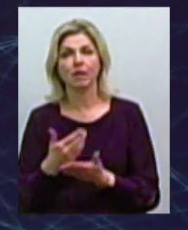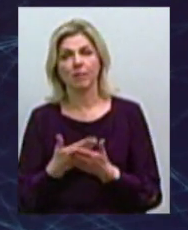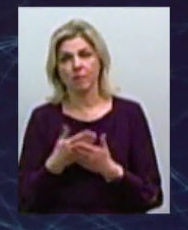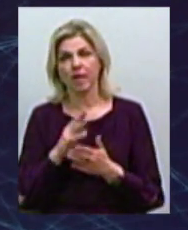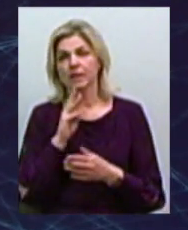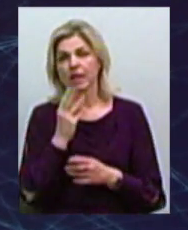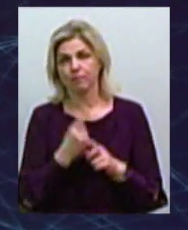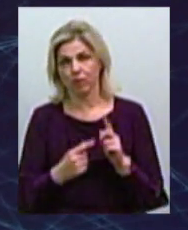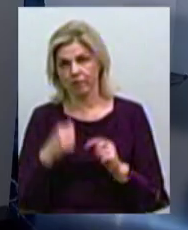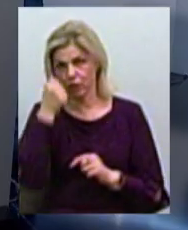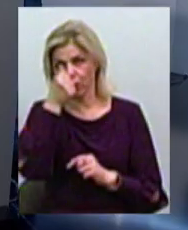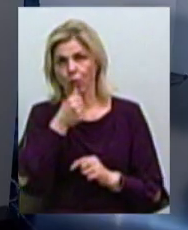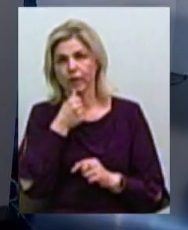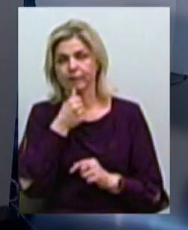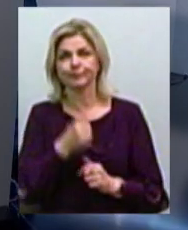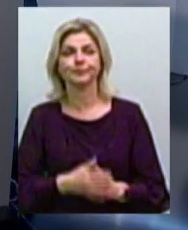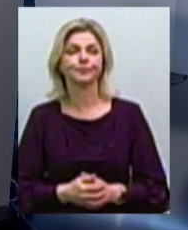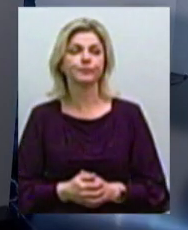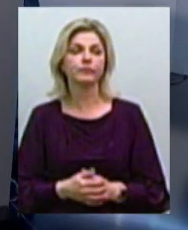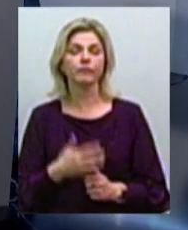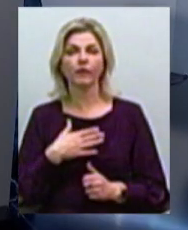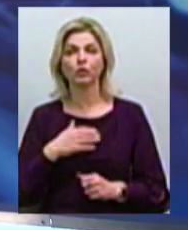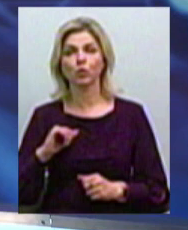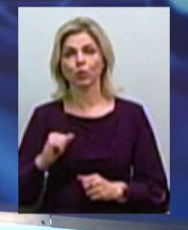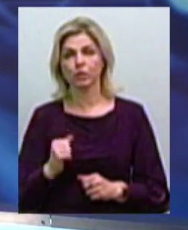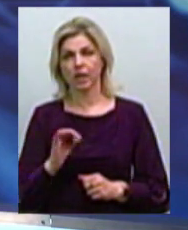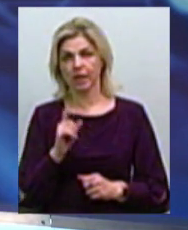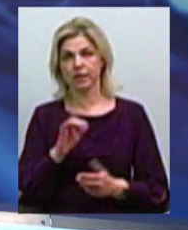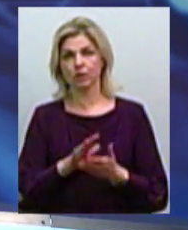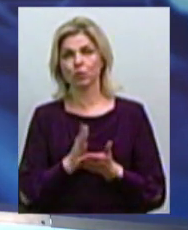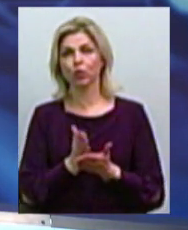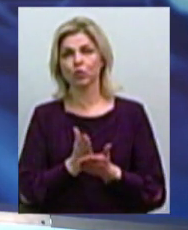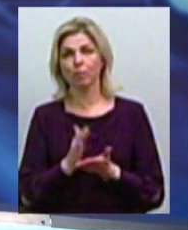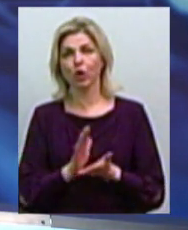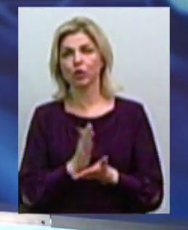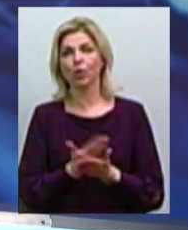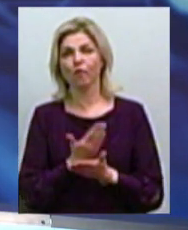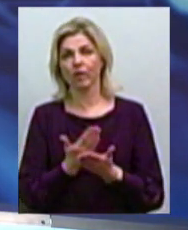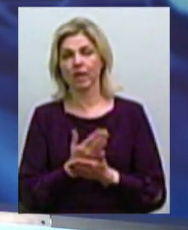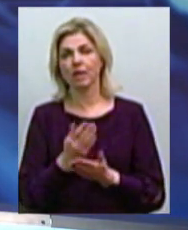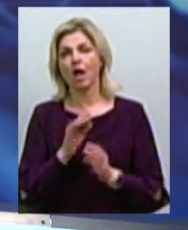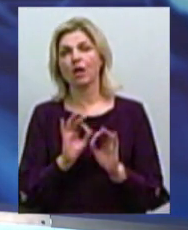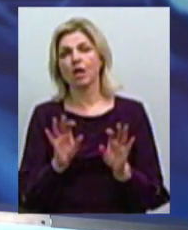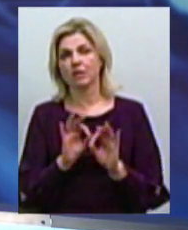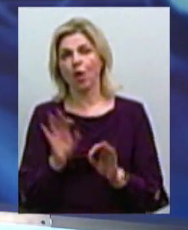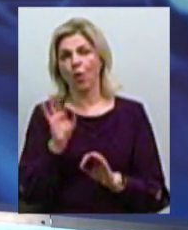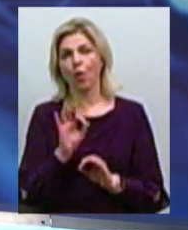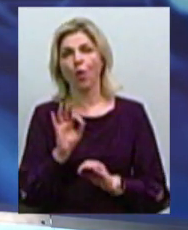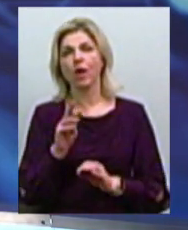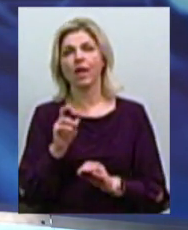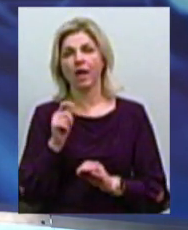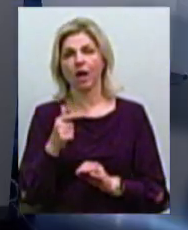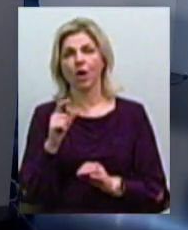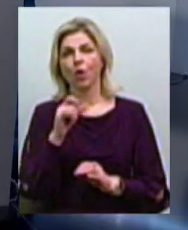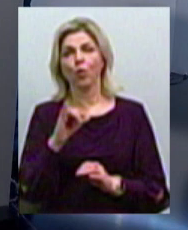роки. Наші колеги зі служби новин підготували сюжет про твого колегу Олега Хусаїнова,